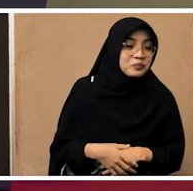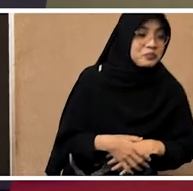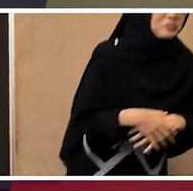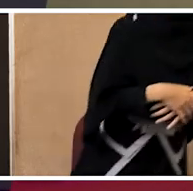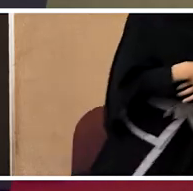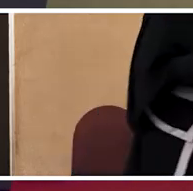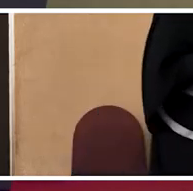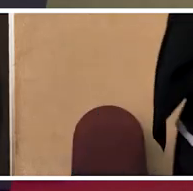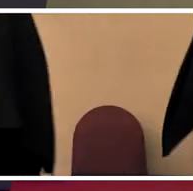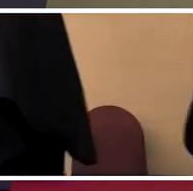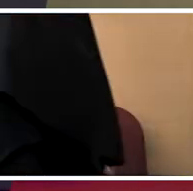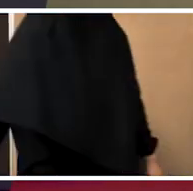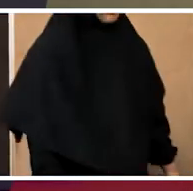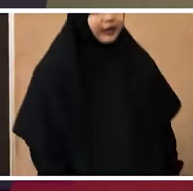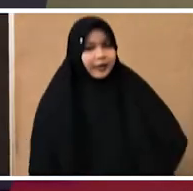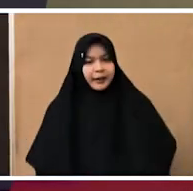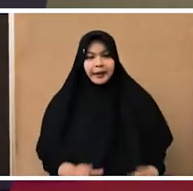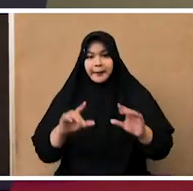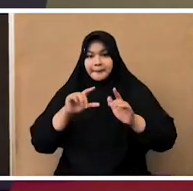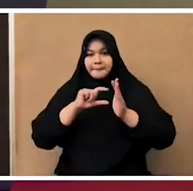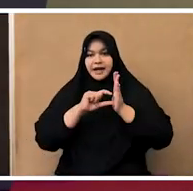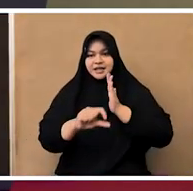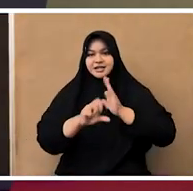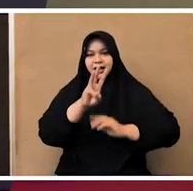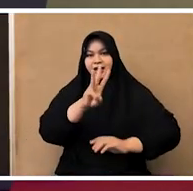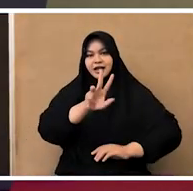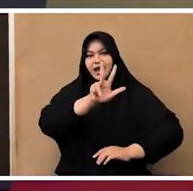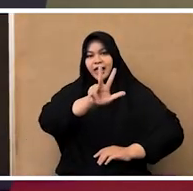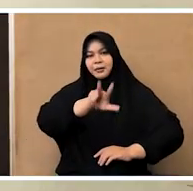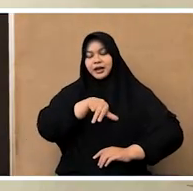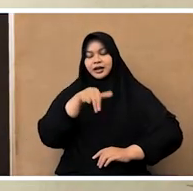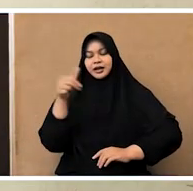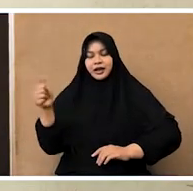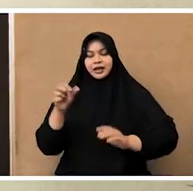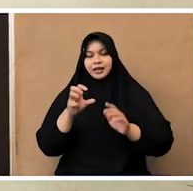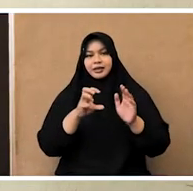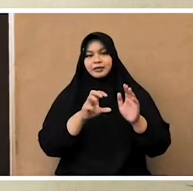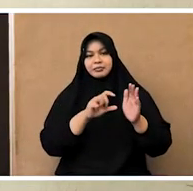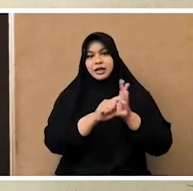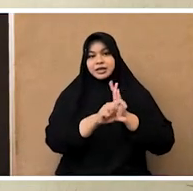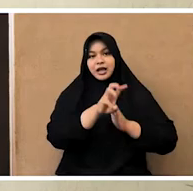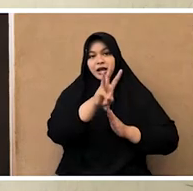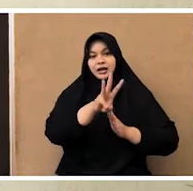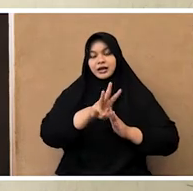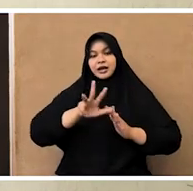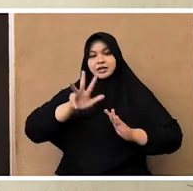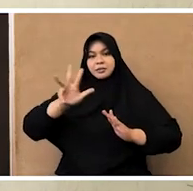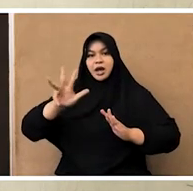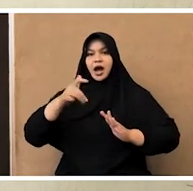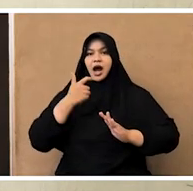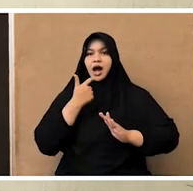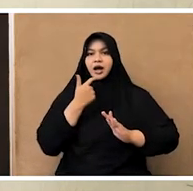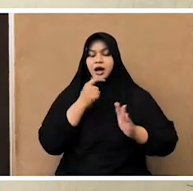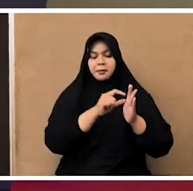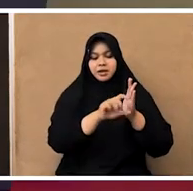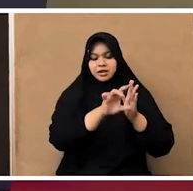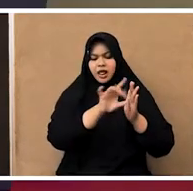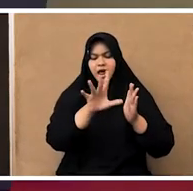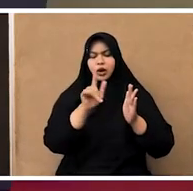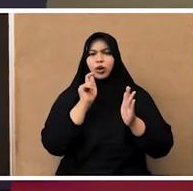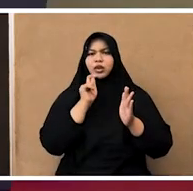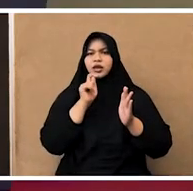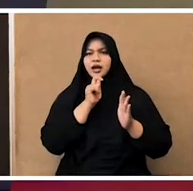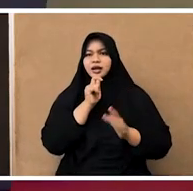Mas Fajri di pasal 38 dan 39 ada pasal lain juga yang ternyata RUU KUHP masih